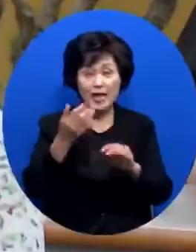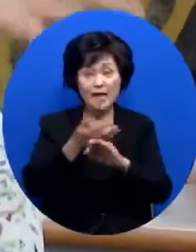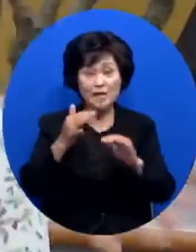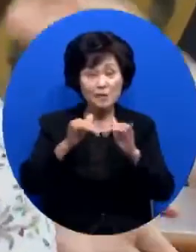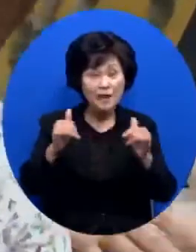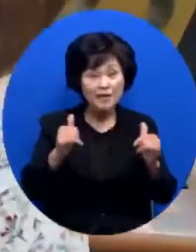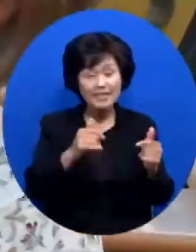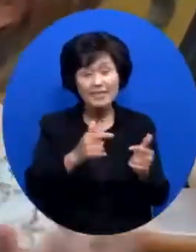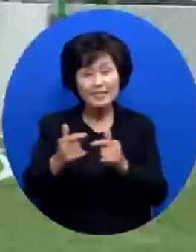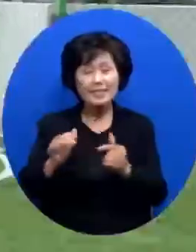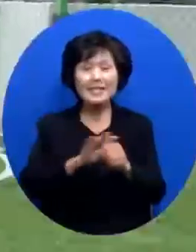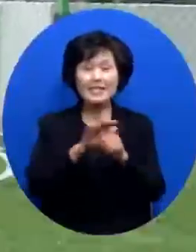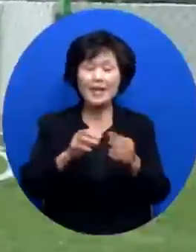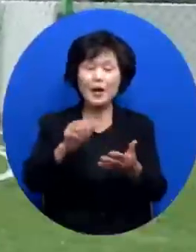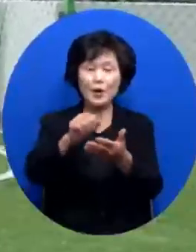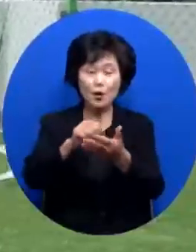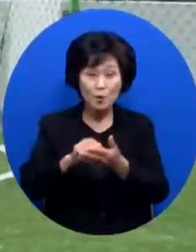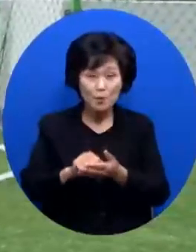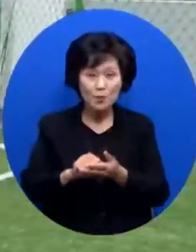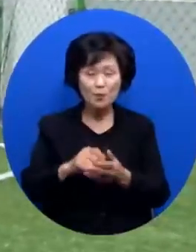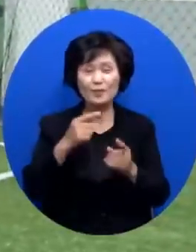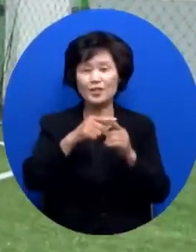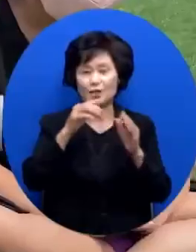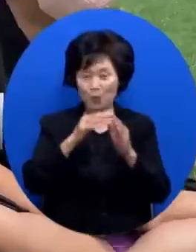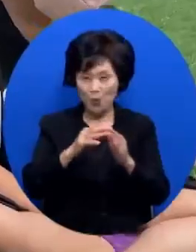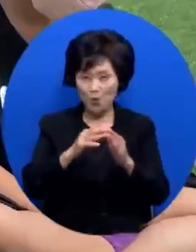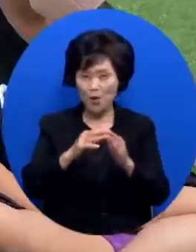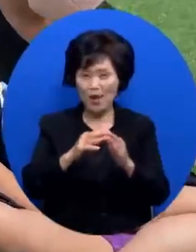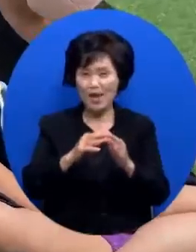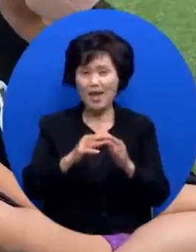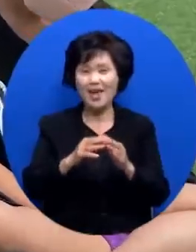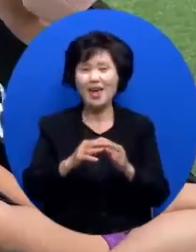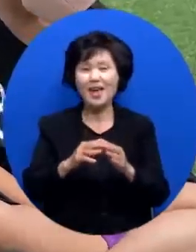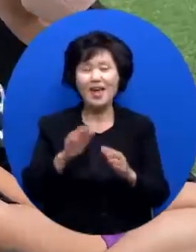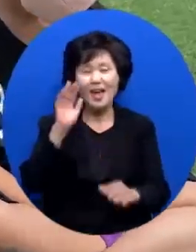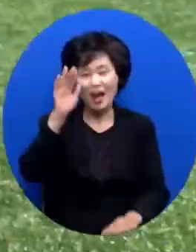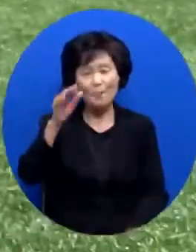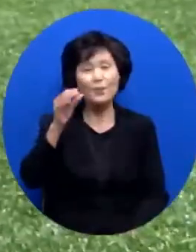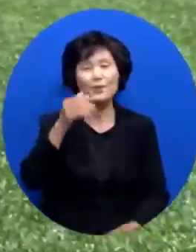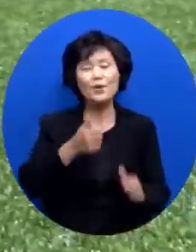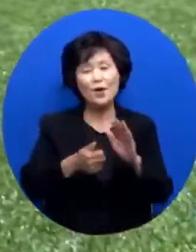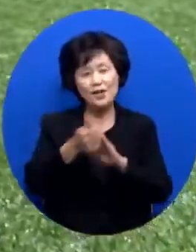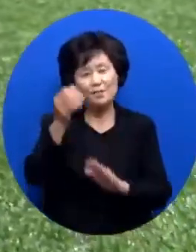사역이 다음 세대 부흥을 여는 돌파구가 되길 기대합니다. CTS 뉴스 김지혜입니다.